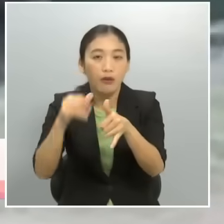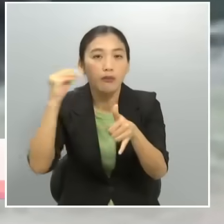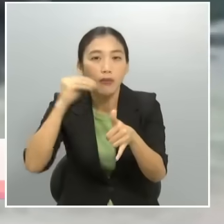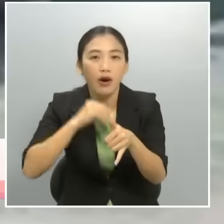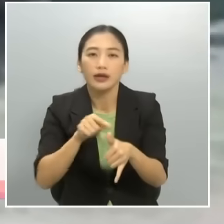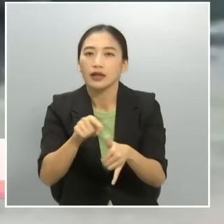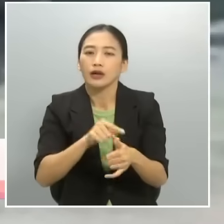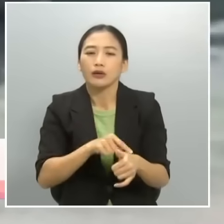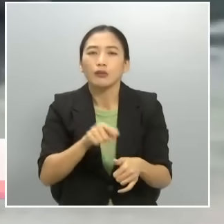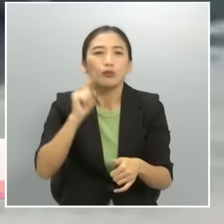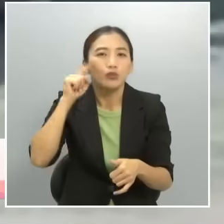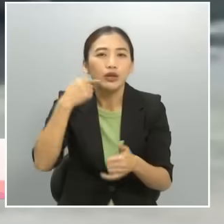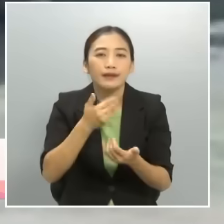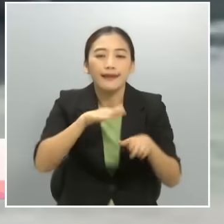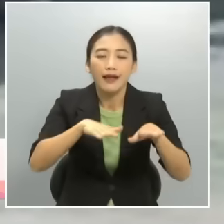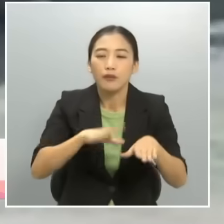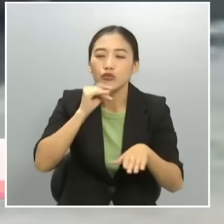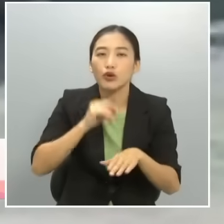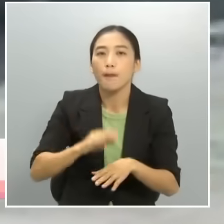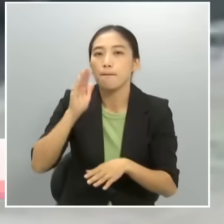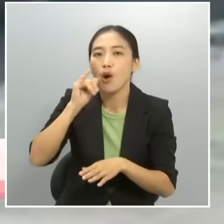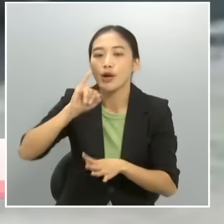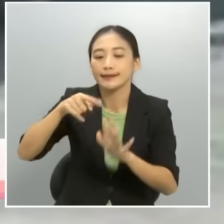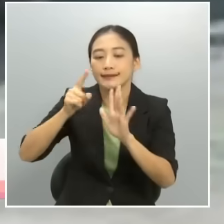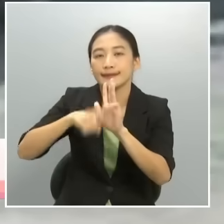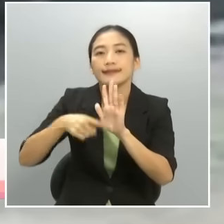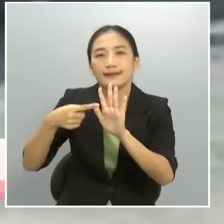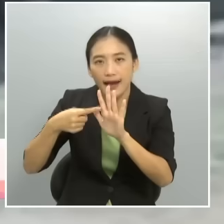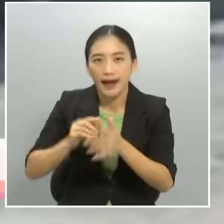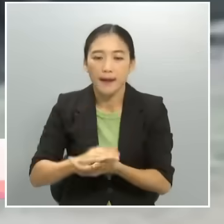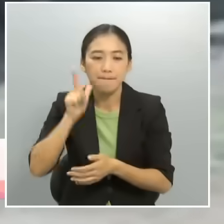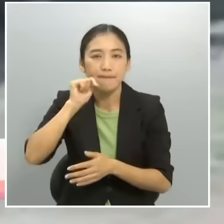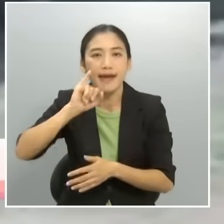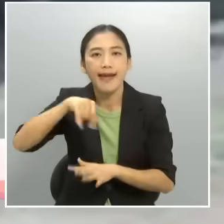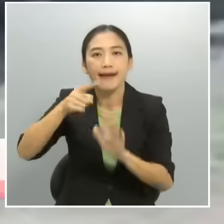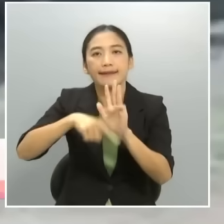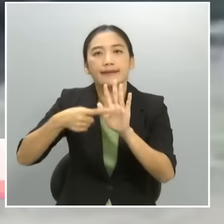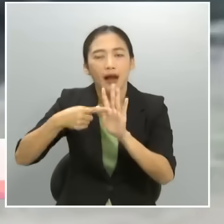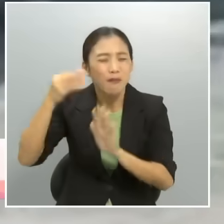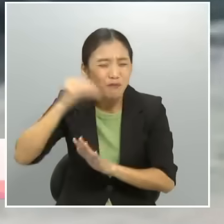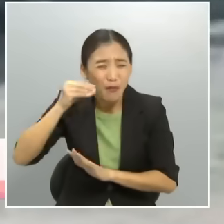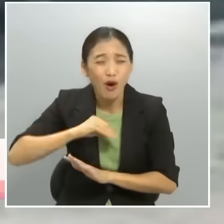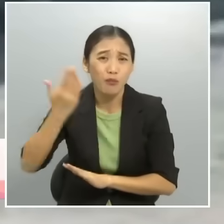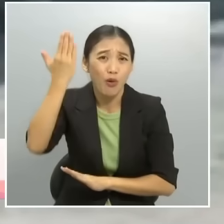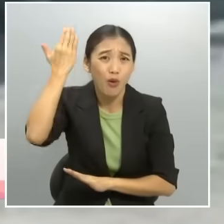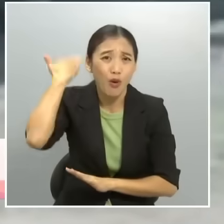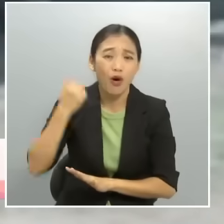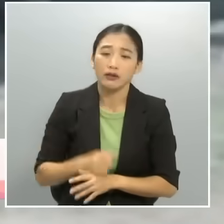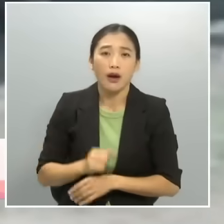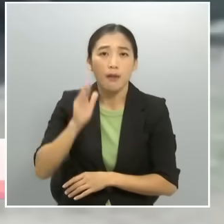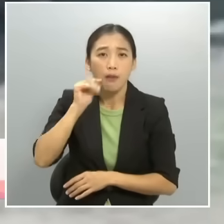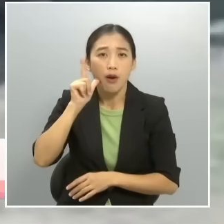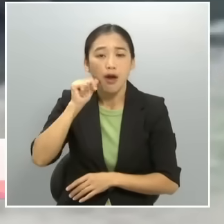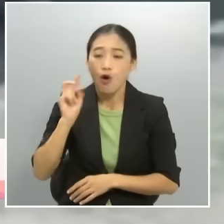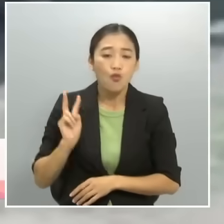าใจค่ะคือก่อนหน้านี้ก็มาส่งน้องกับทางคุณแม่ก่อนที่จะเลิกกับคุณแม่ไป เด็กมีความคุ้นชิน ใช่ค่ะค่ะแล้วก็วันที่ม